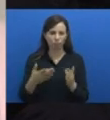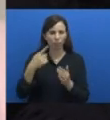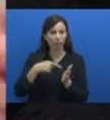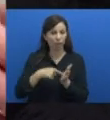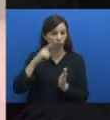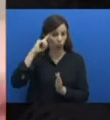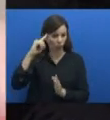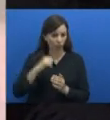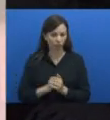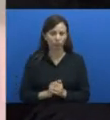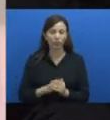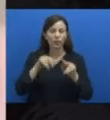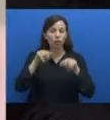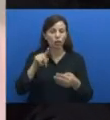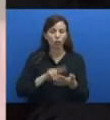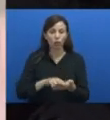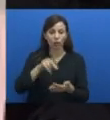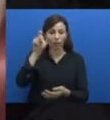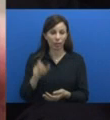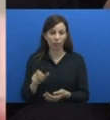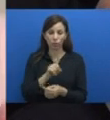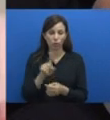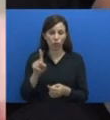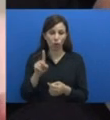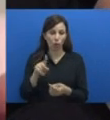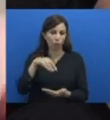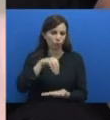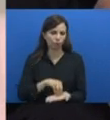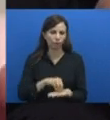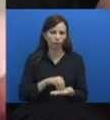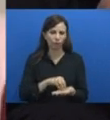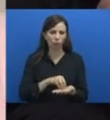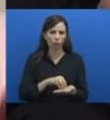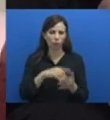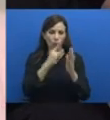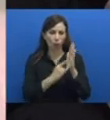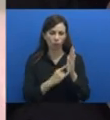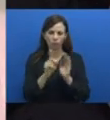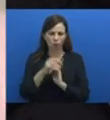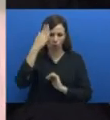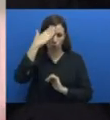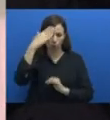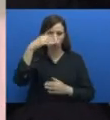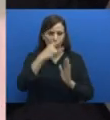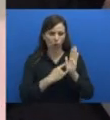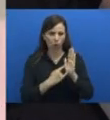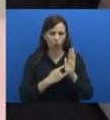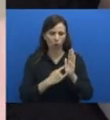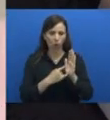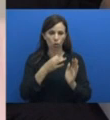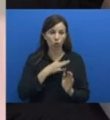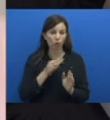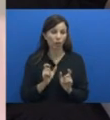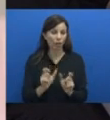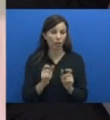16/10، هيك القانون الإسرائيلي. بما أنها جلست في هذه القضية والقضية هذه جلستها انتهت يعني، ونعرف أن